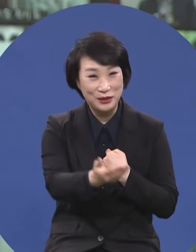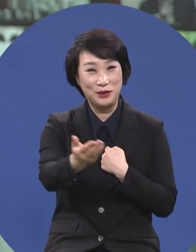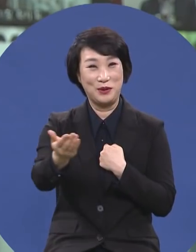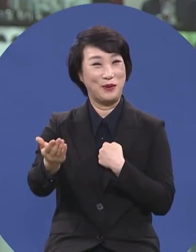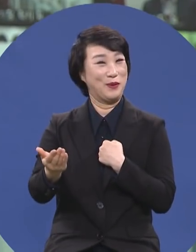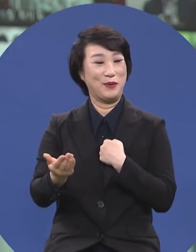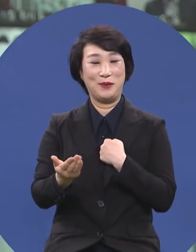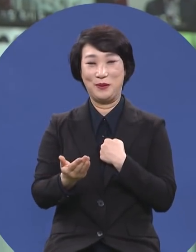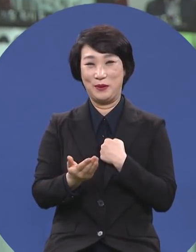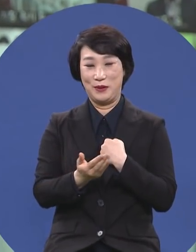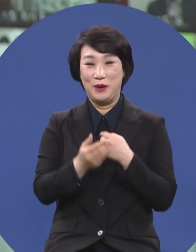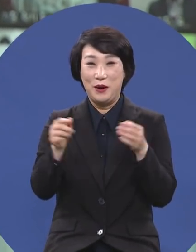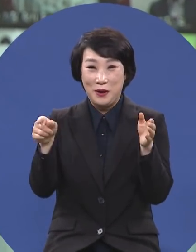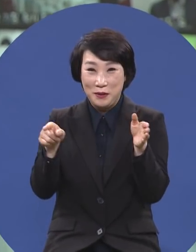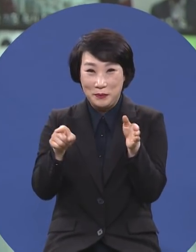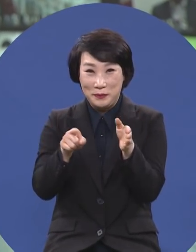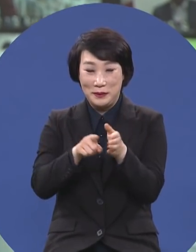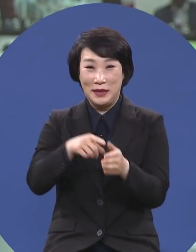의심하리요.